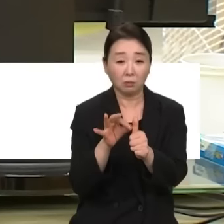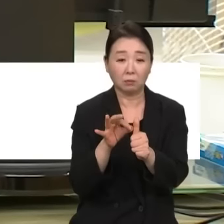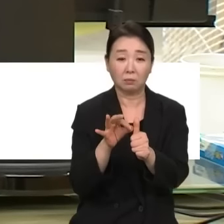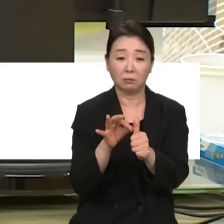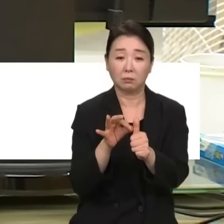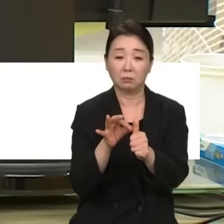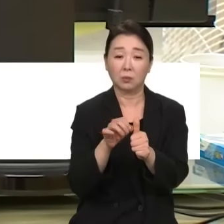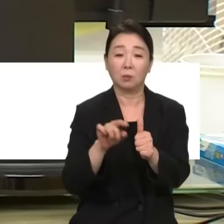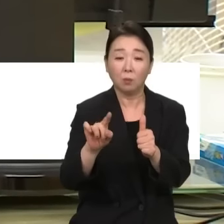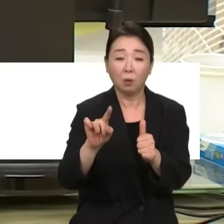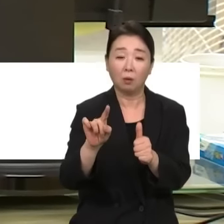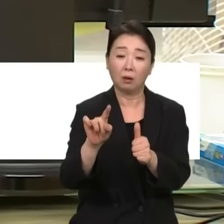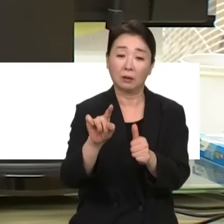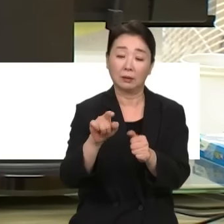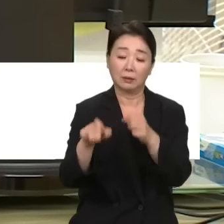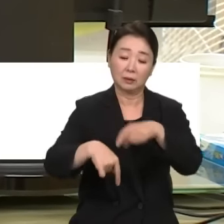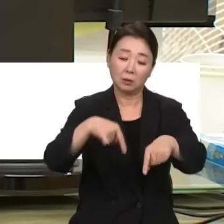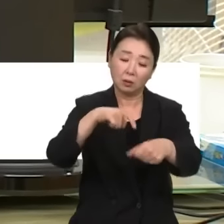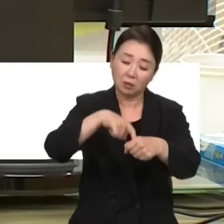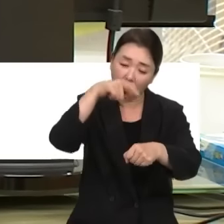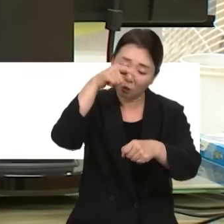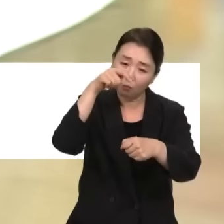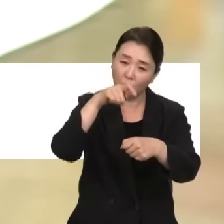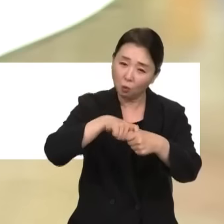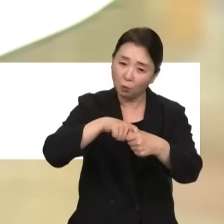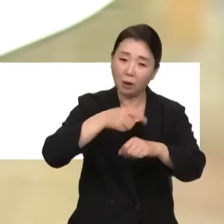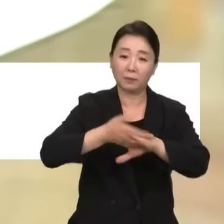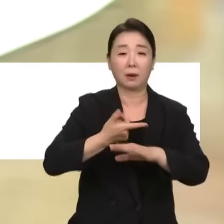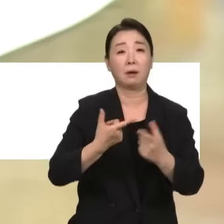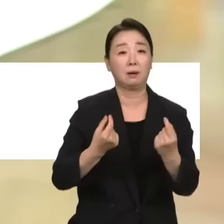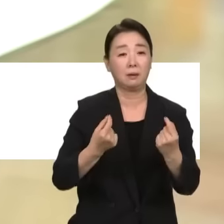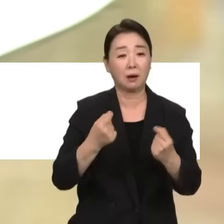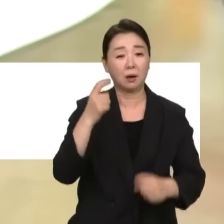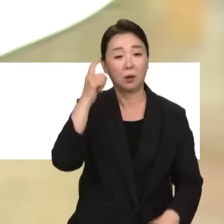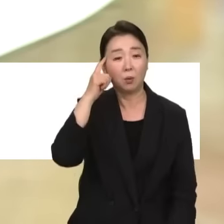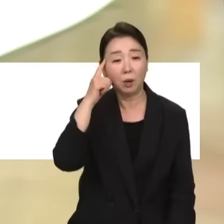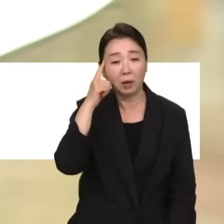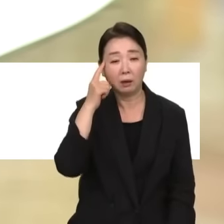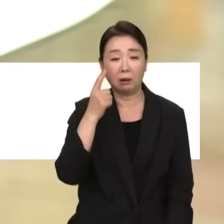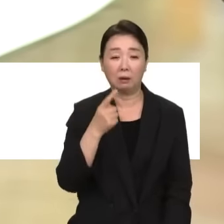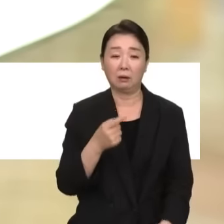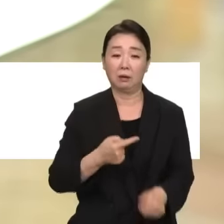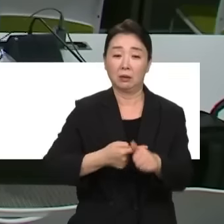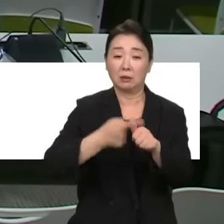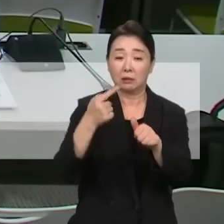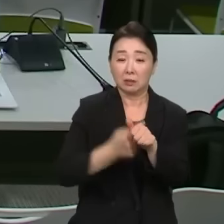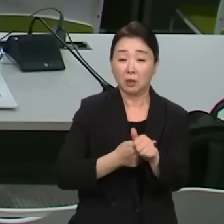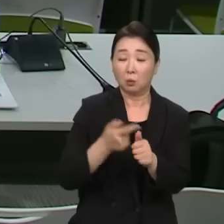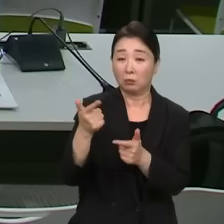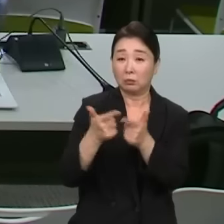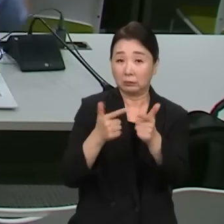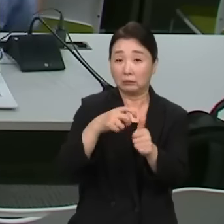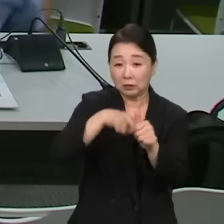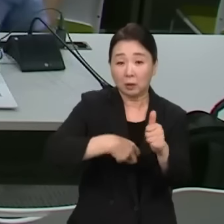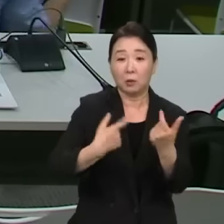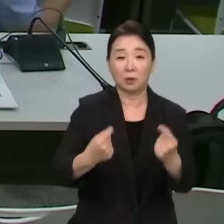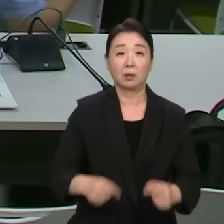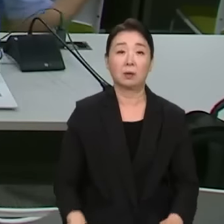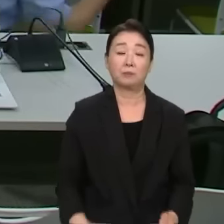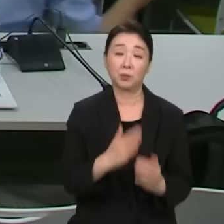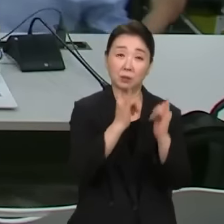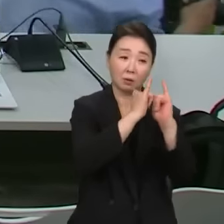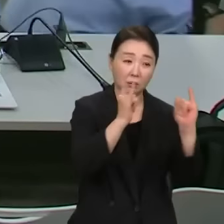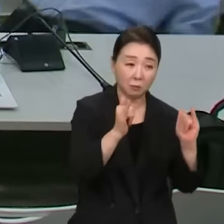목표 와는 다른 방향으로 가고 있는 사실상 자동 감면 장치가 맞고요. 청년층을 배려해